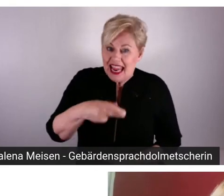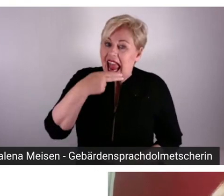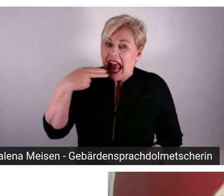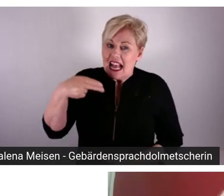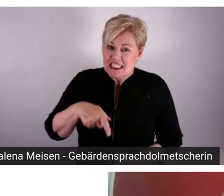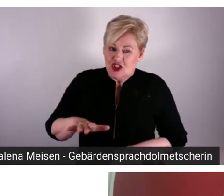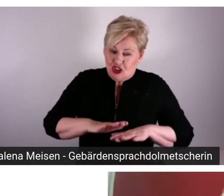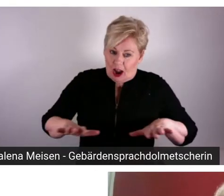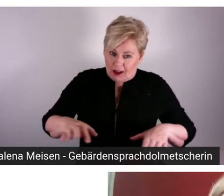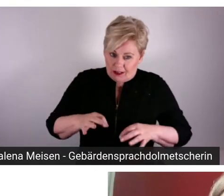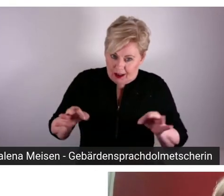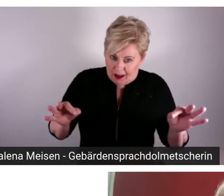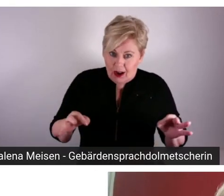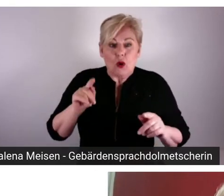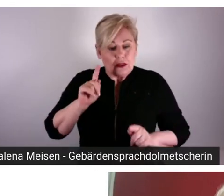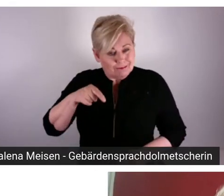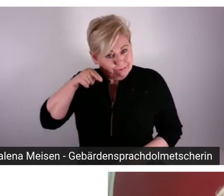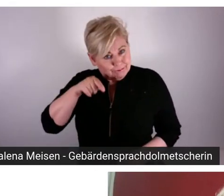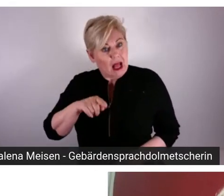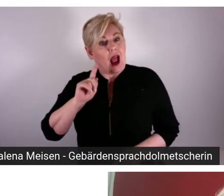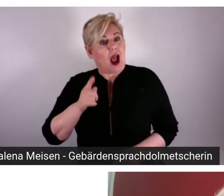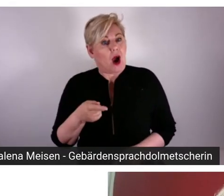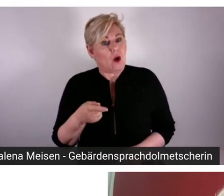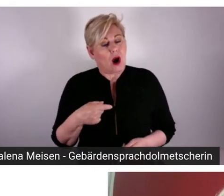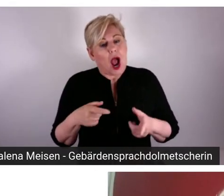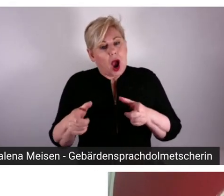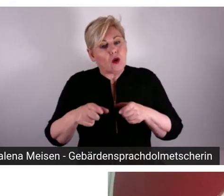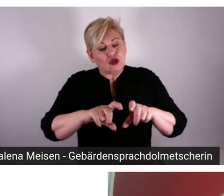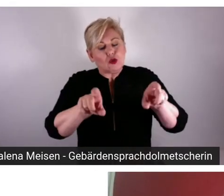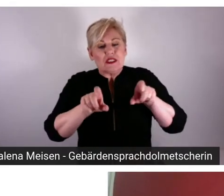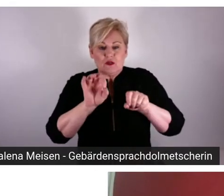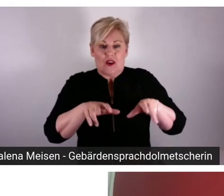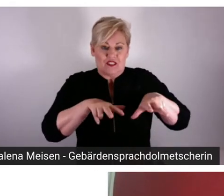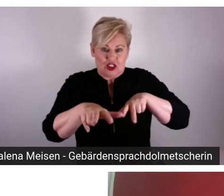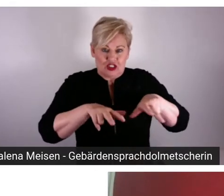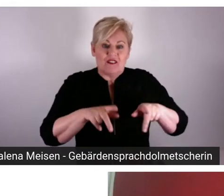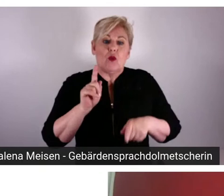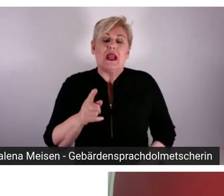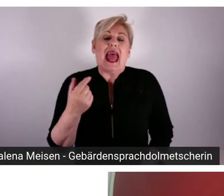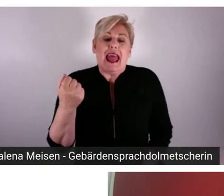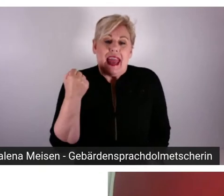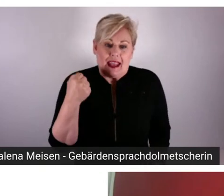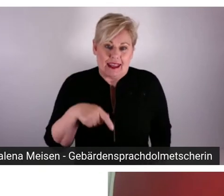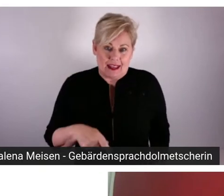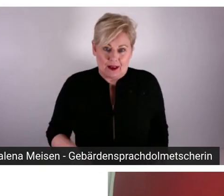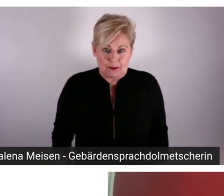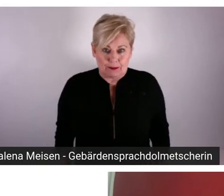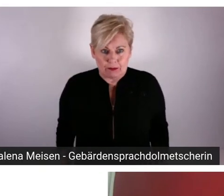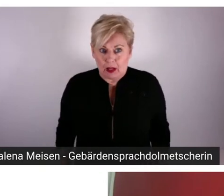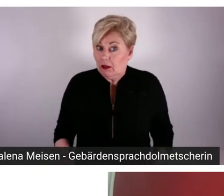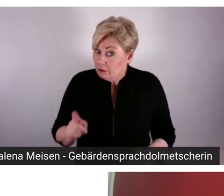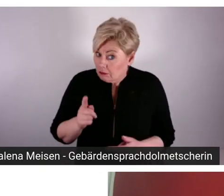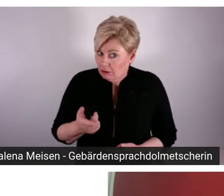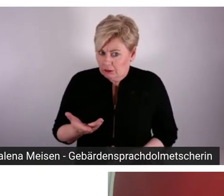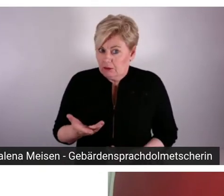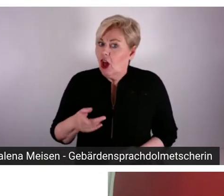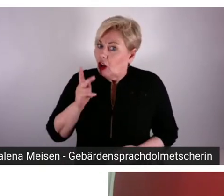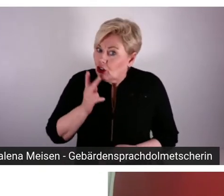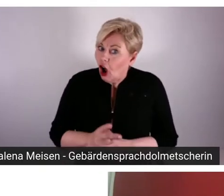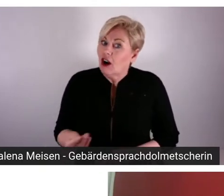Landtag und sie ist dort auch Vorsitzende des Ausschusses für Wirtschaft und Energie. Und als ob das nicht reichen würde, ist sie